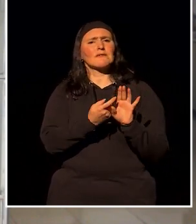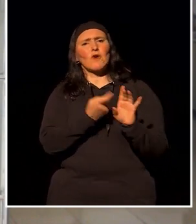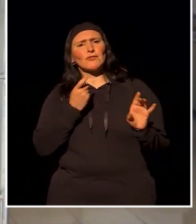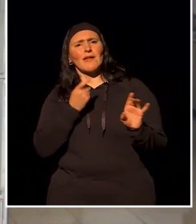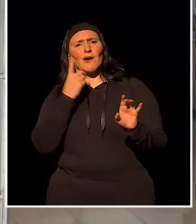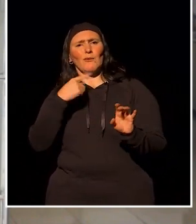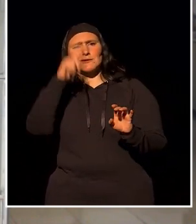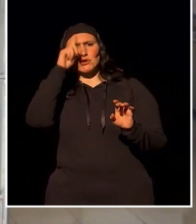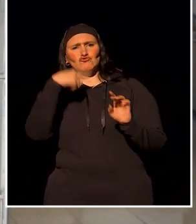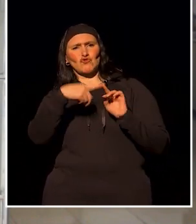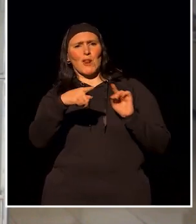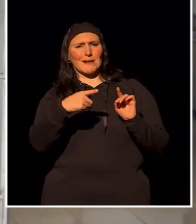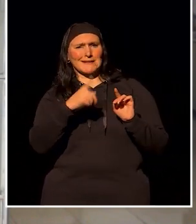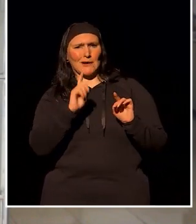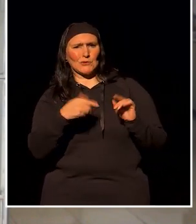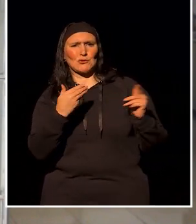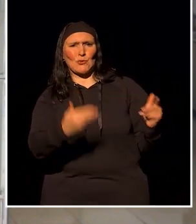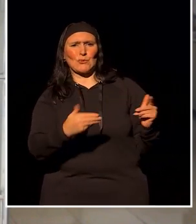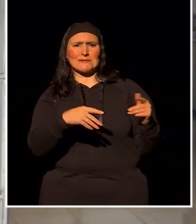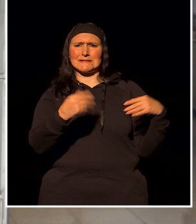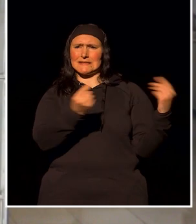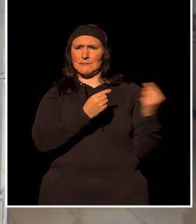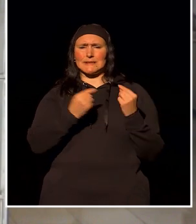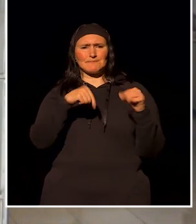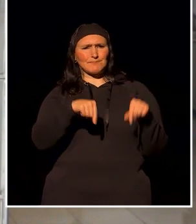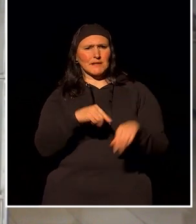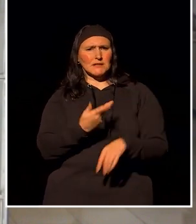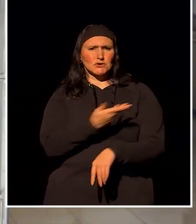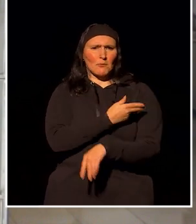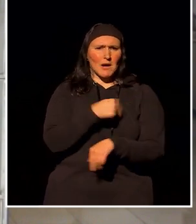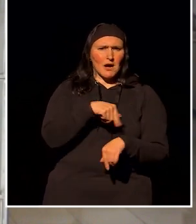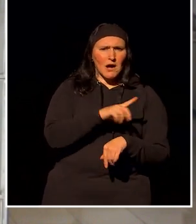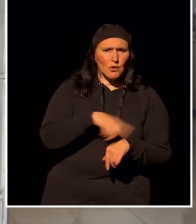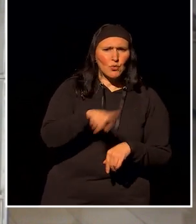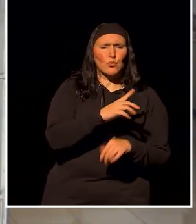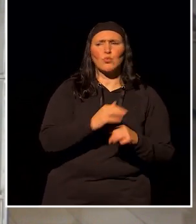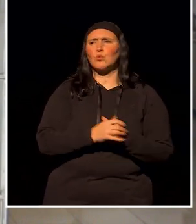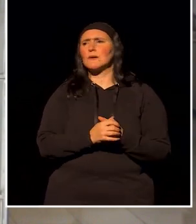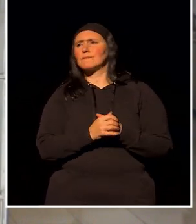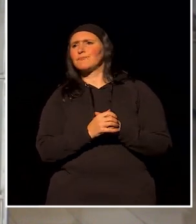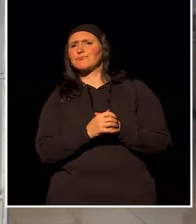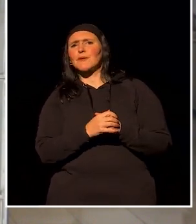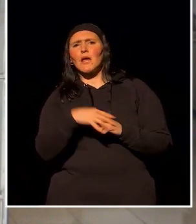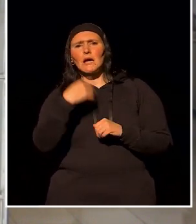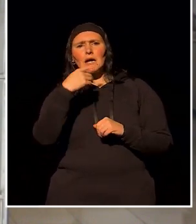in diesem Sommer gehalten worden ist mit dem deutschen Katechismus